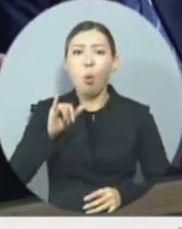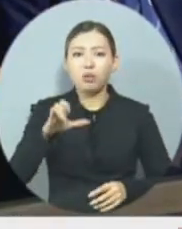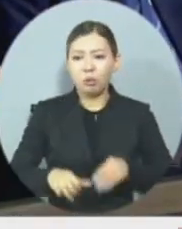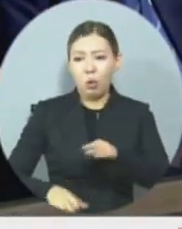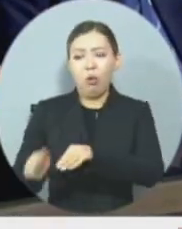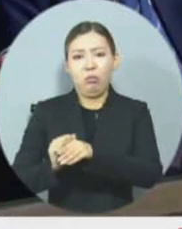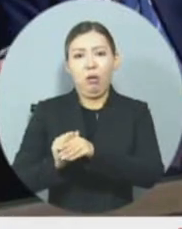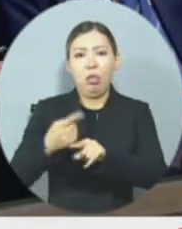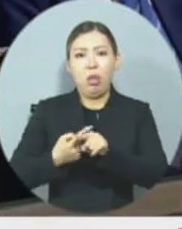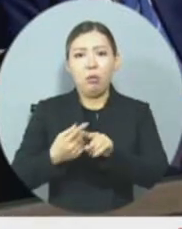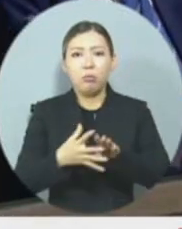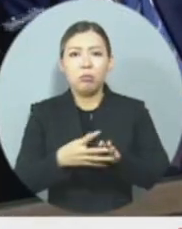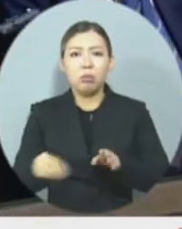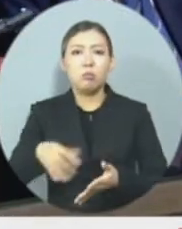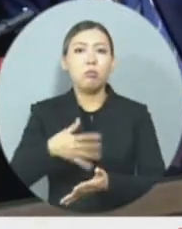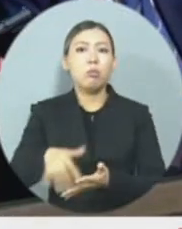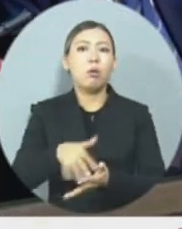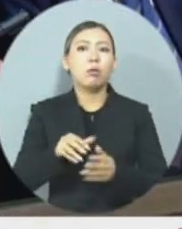болсныг тогтоожээ.